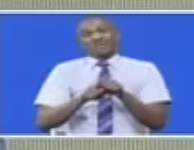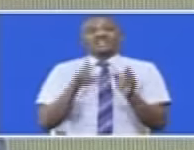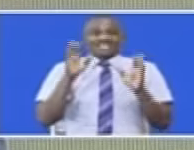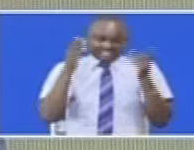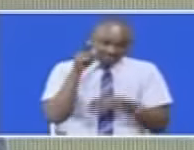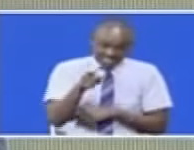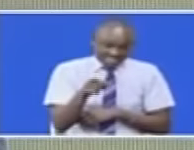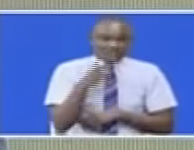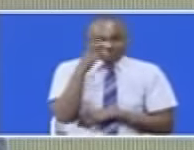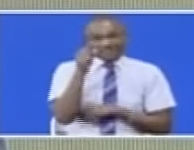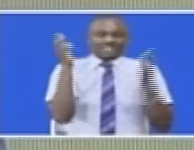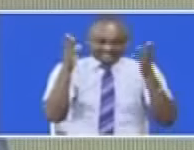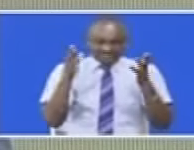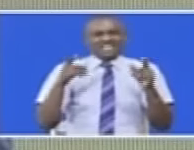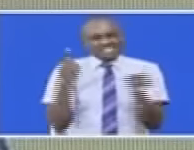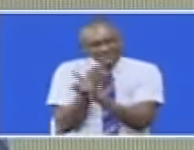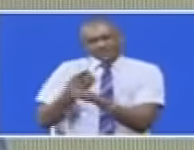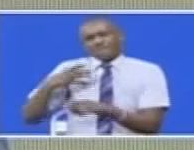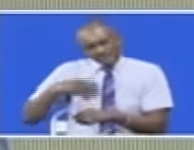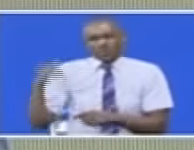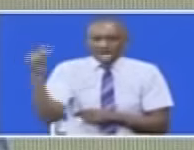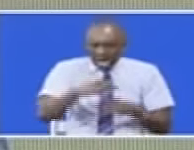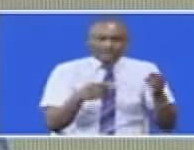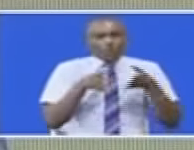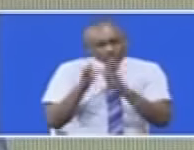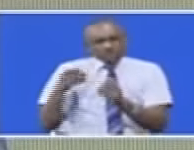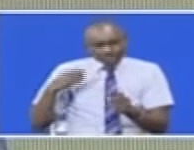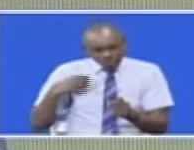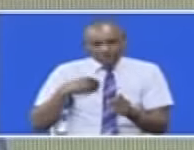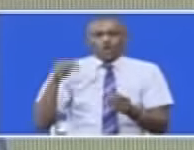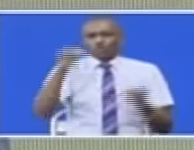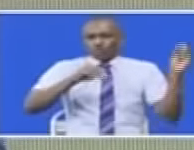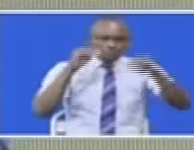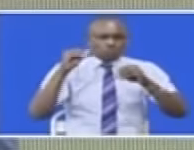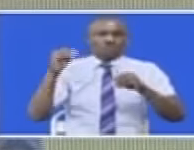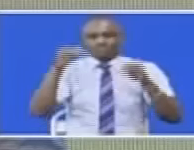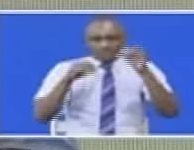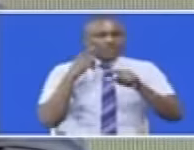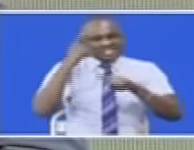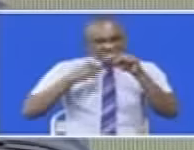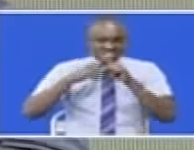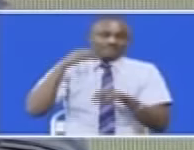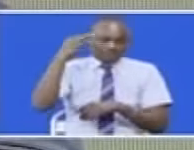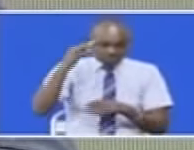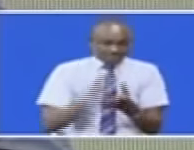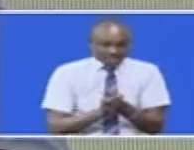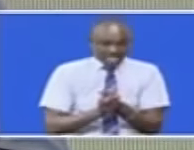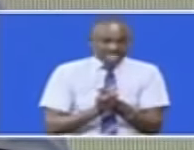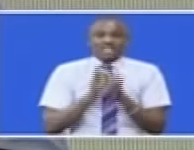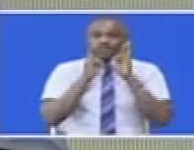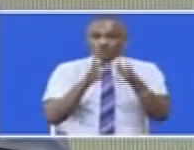huku wawekezaji katika sekta tofauti wakipewa fursa ya kuwekeza katika sherehe hizo miaka ijayo. Mwanahabari Lofty